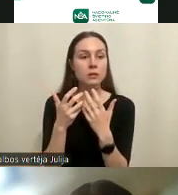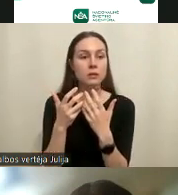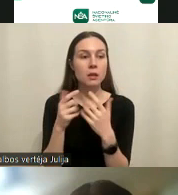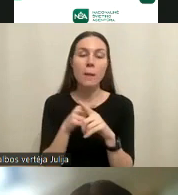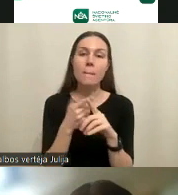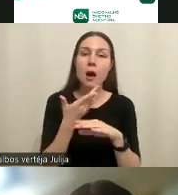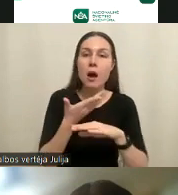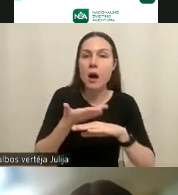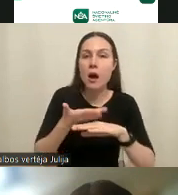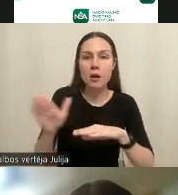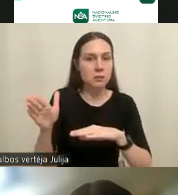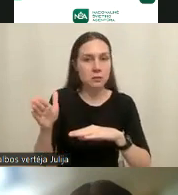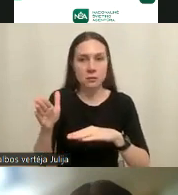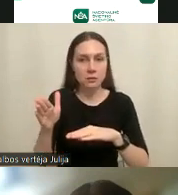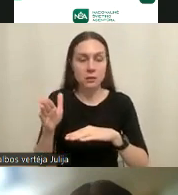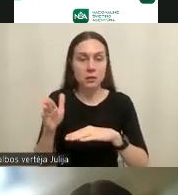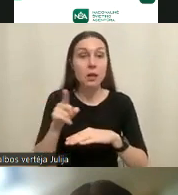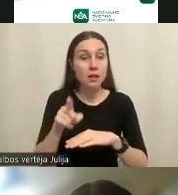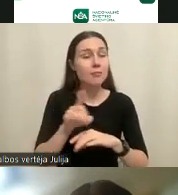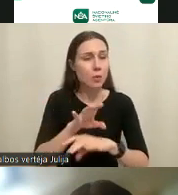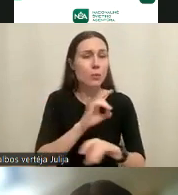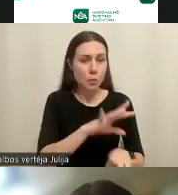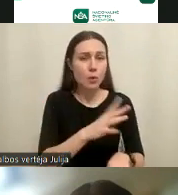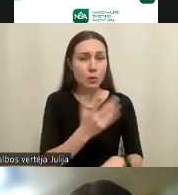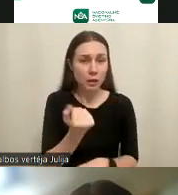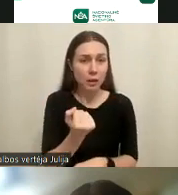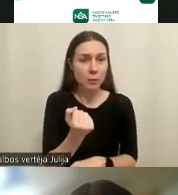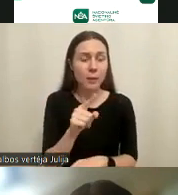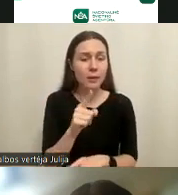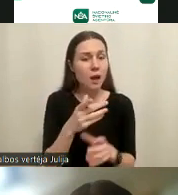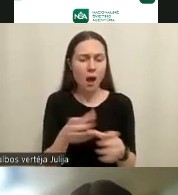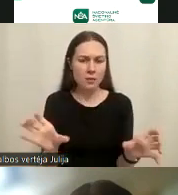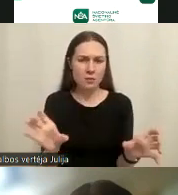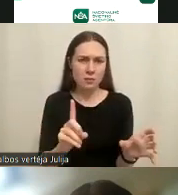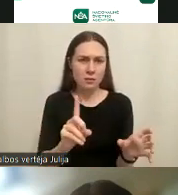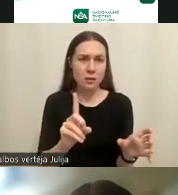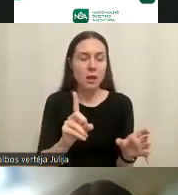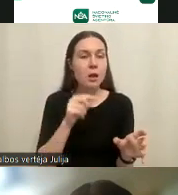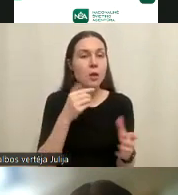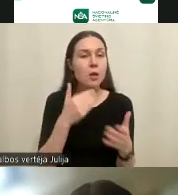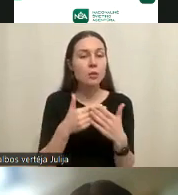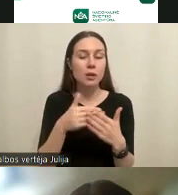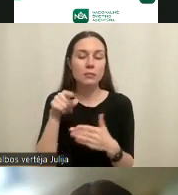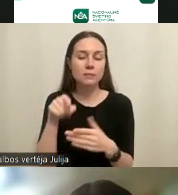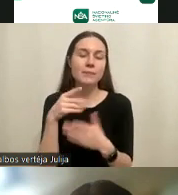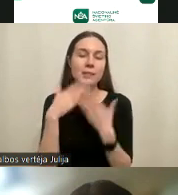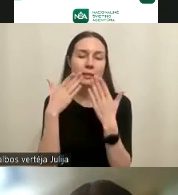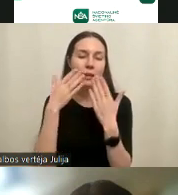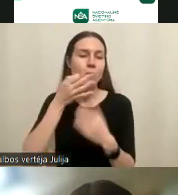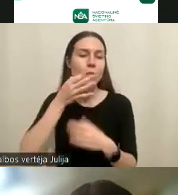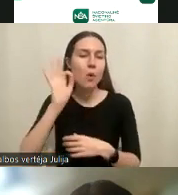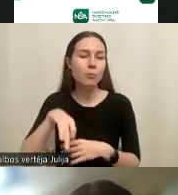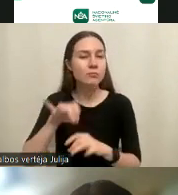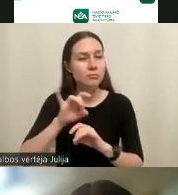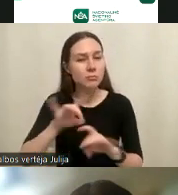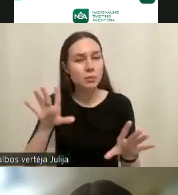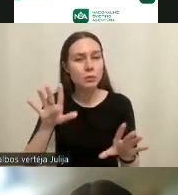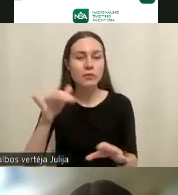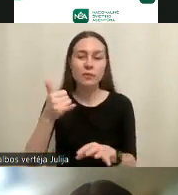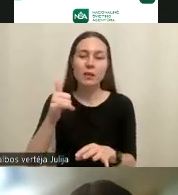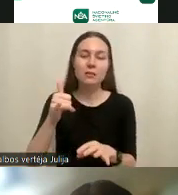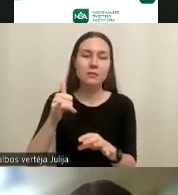atskirti, nors jie ir yra skirtingi. Ir be abejo, čia yra kitokie skaitimo įgūdžiai, vertinimo įgūdžiai,